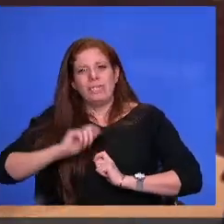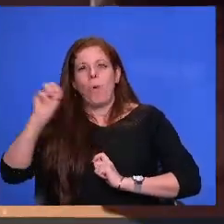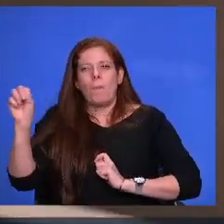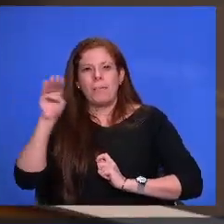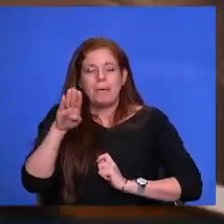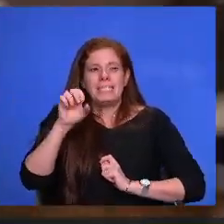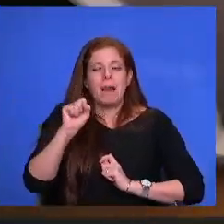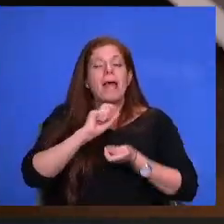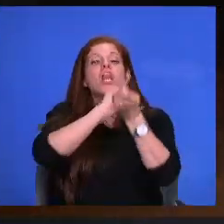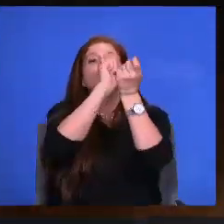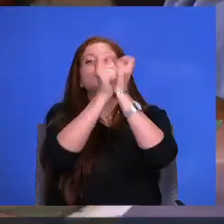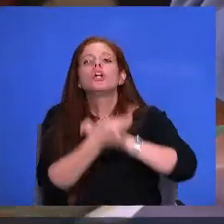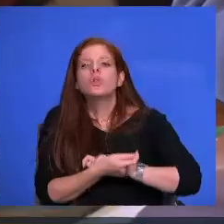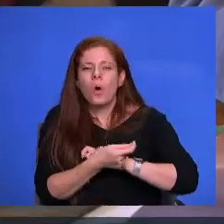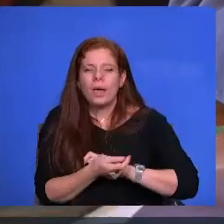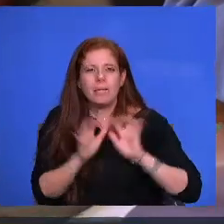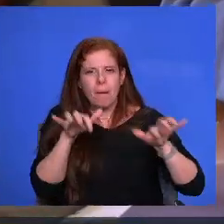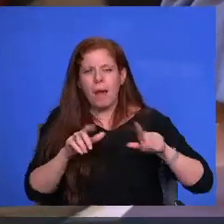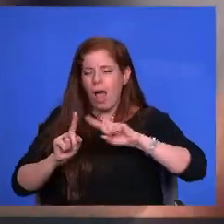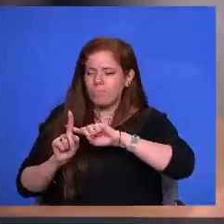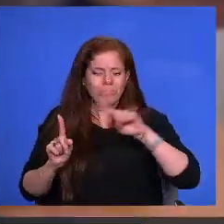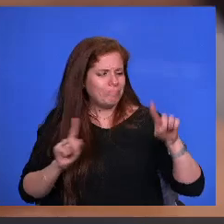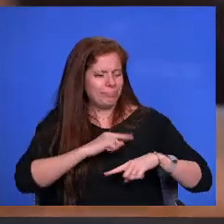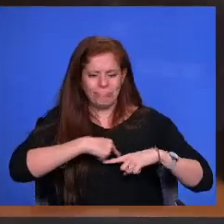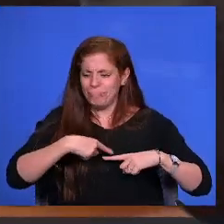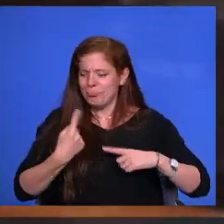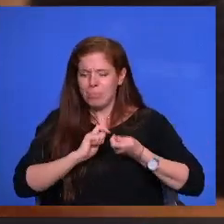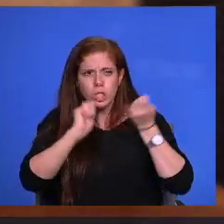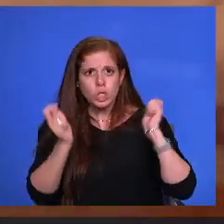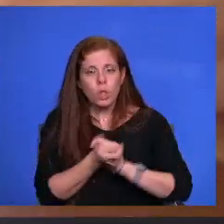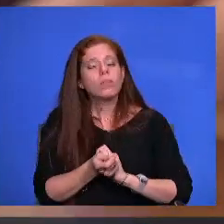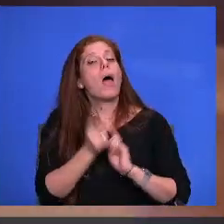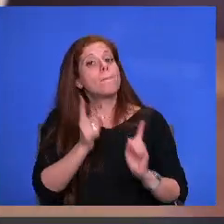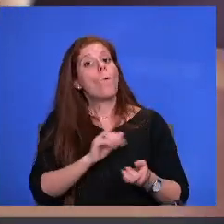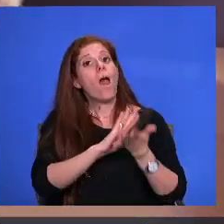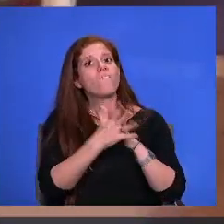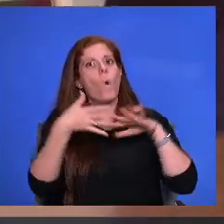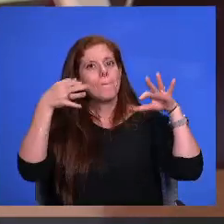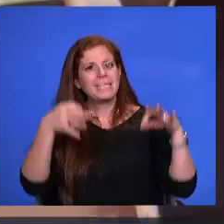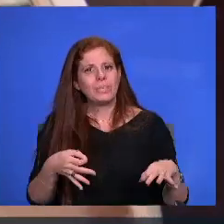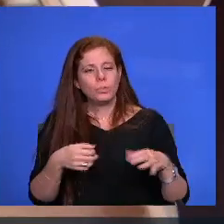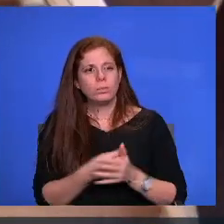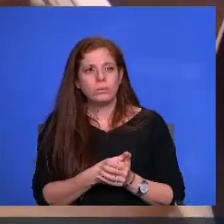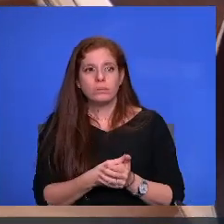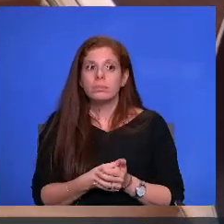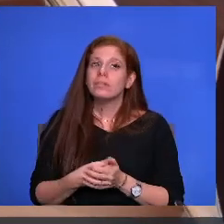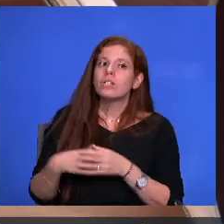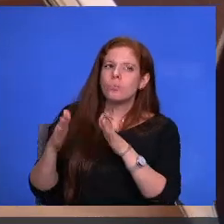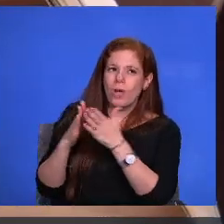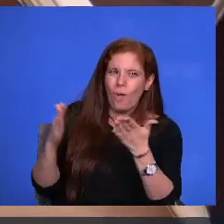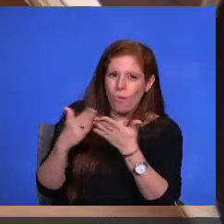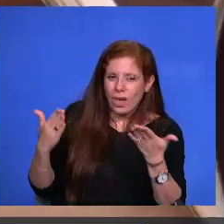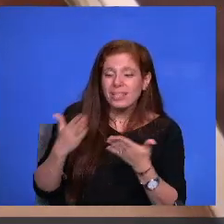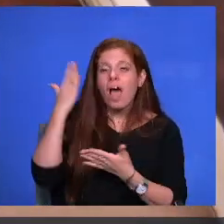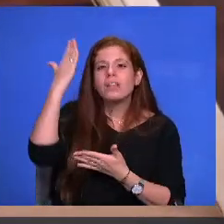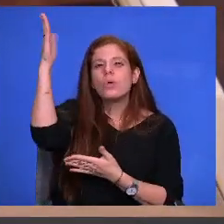השמרנית מקצה לקצה אמור להפוך למציאות יש פה את החוברת את ויז'ן 2030, שזה